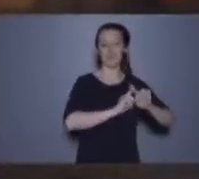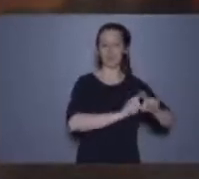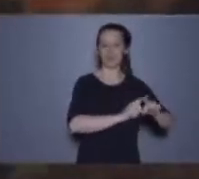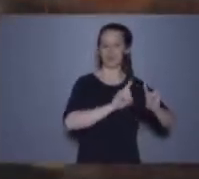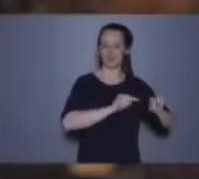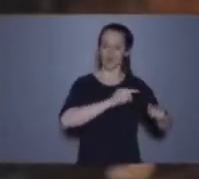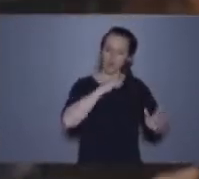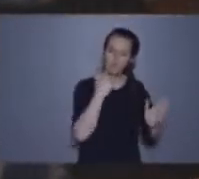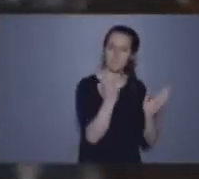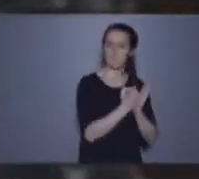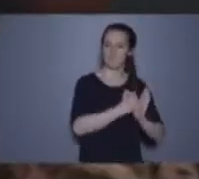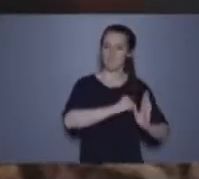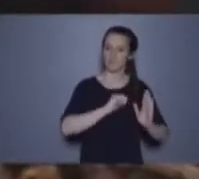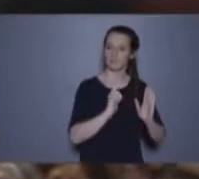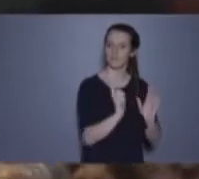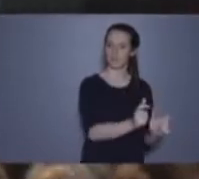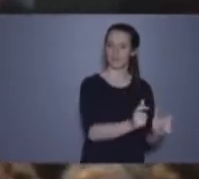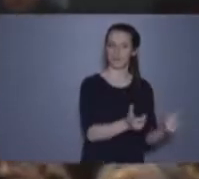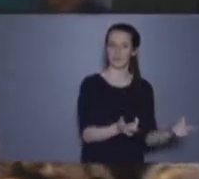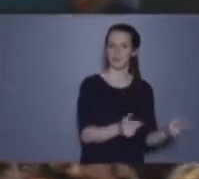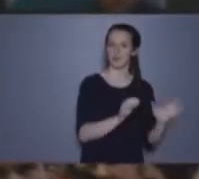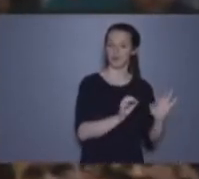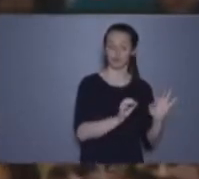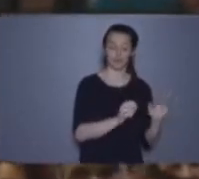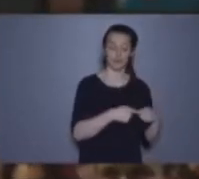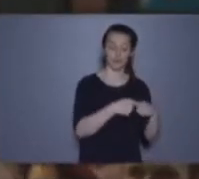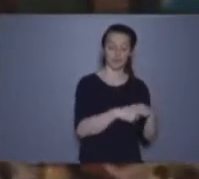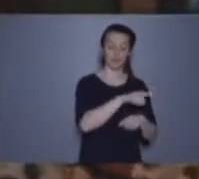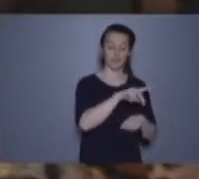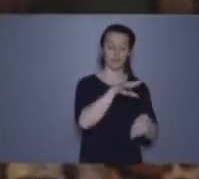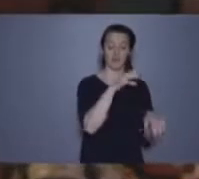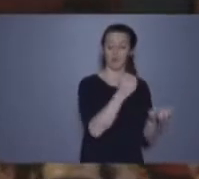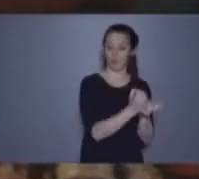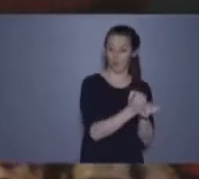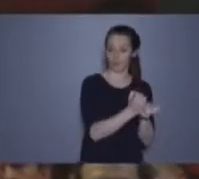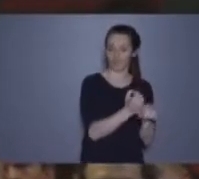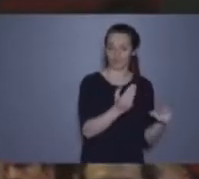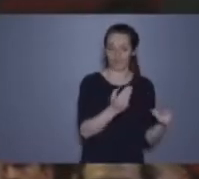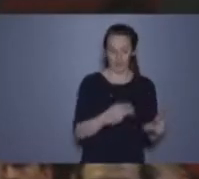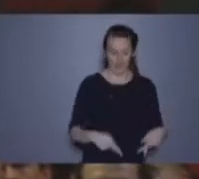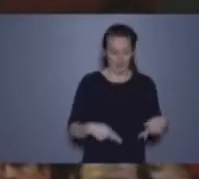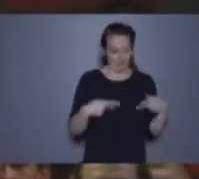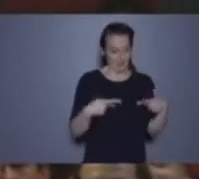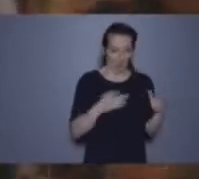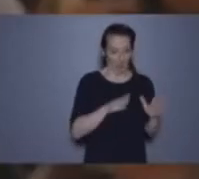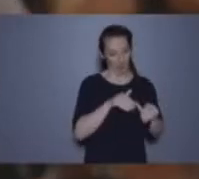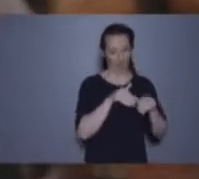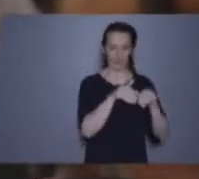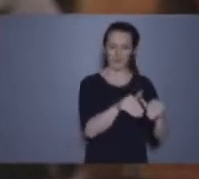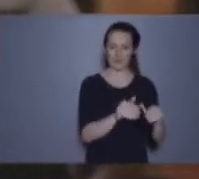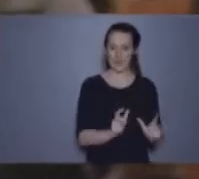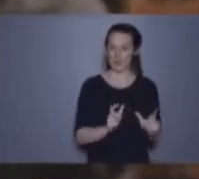êtes 25 ans sur un poste de travail pénible et que vous êtes toujours vivant,